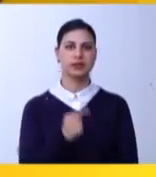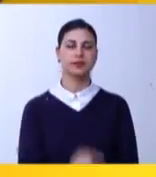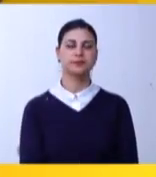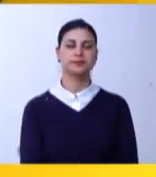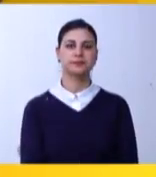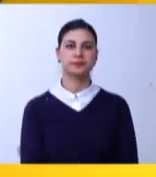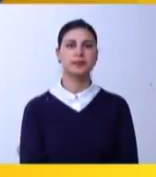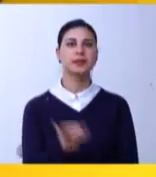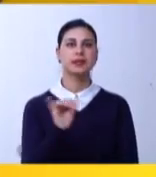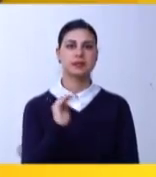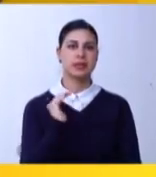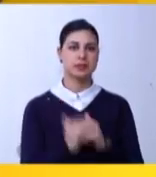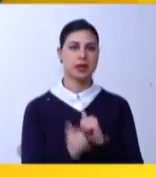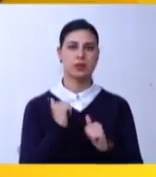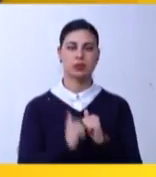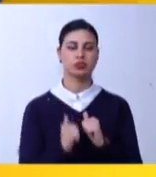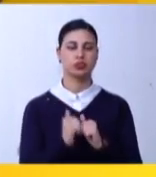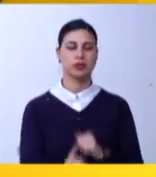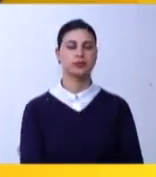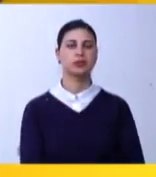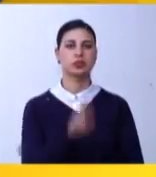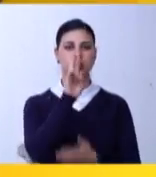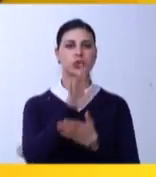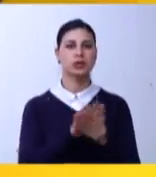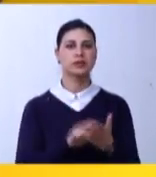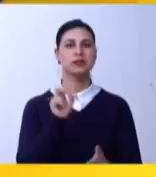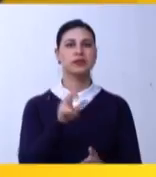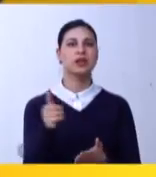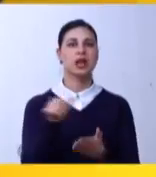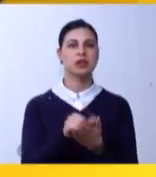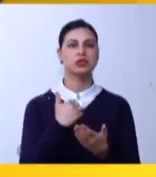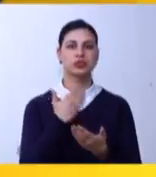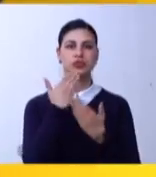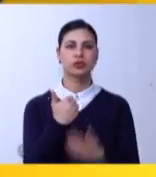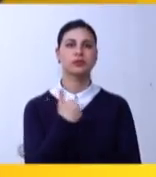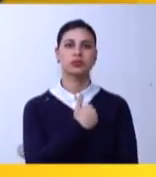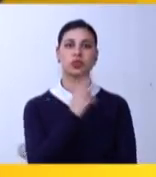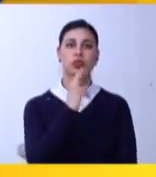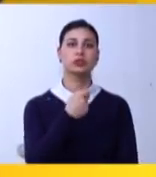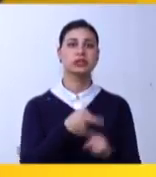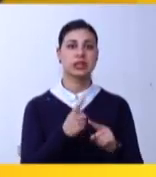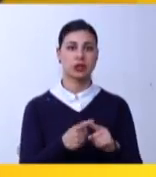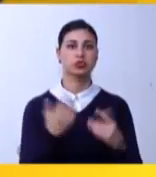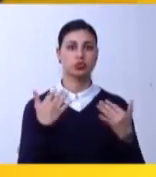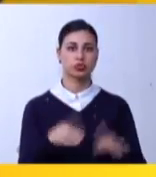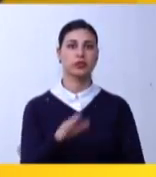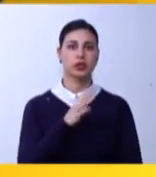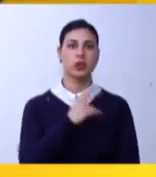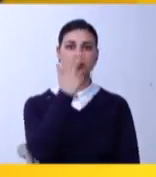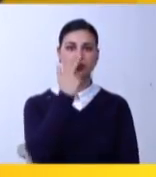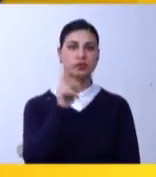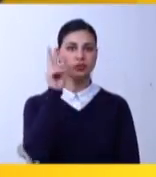ტუალეტისთვის სადმე მიიმალება. უკაცრავად, ვიდრე გათიშავთ, მე კითხვა მაქვს. ორწლინახევრის ასაკში თქვენ ბრძანეთ, რომ